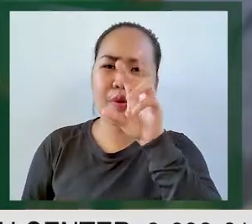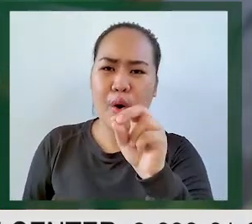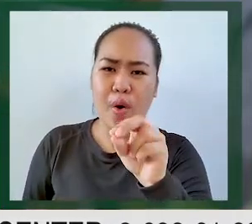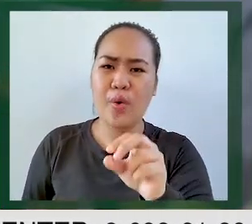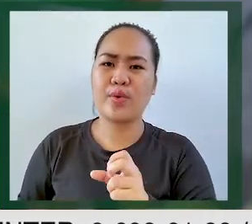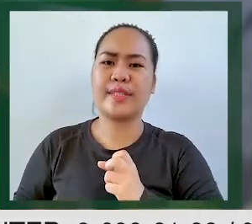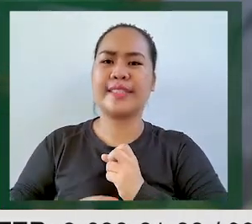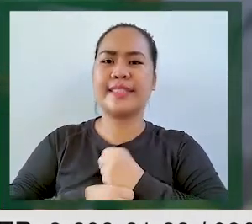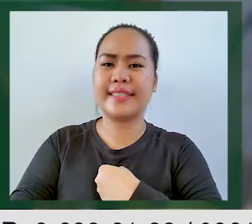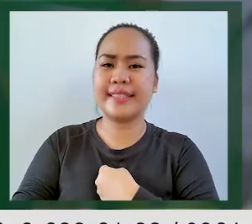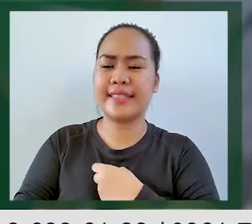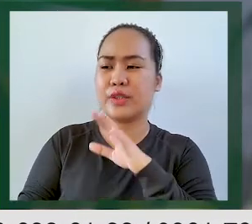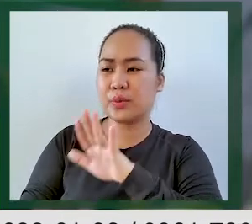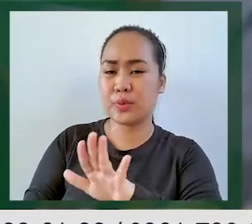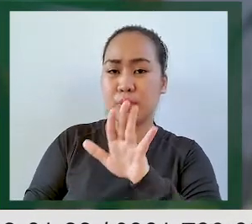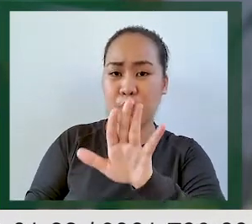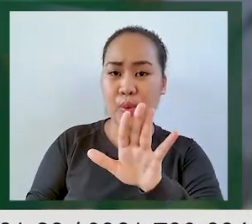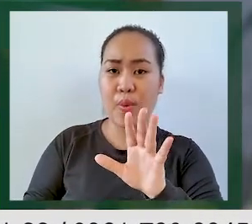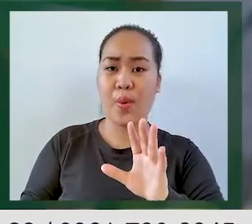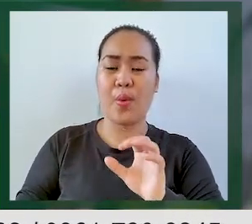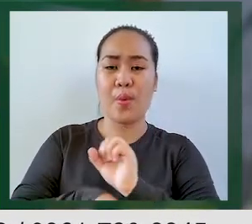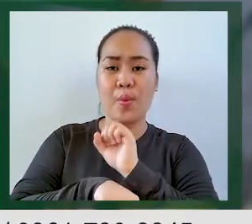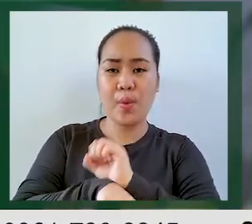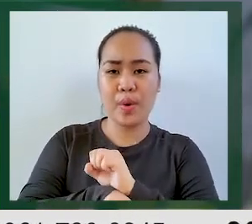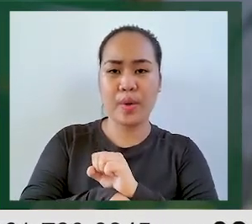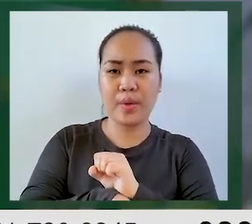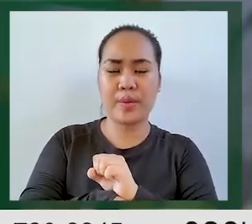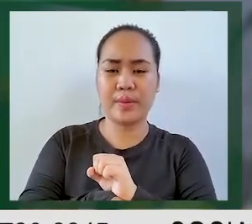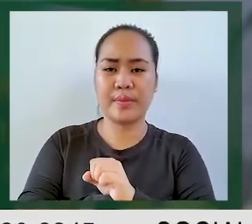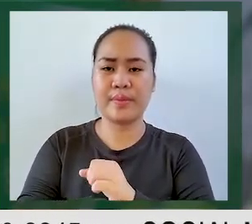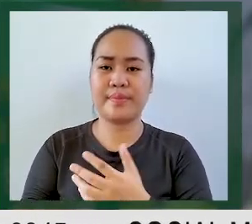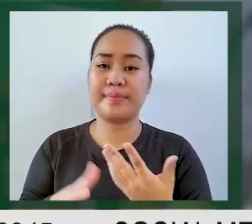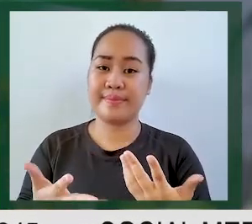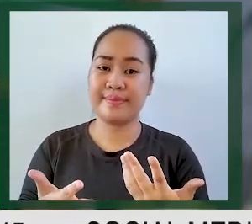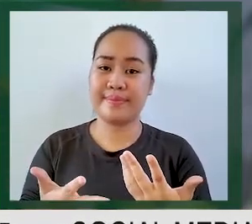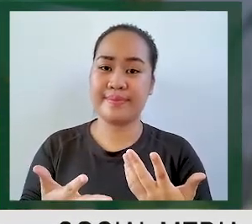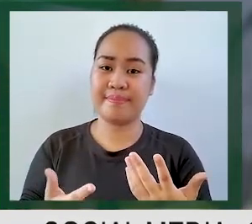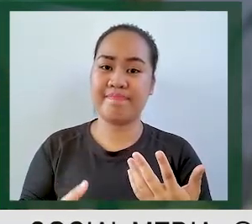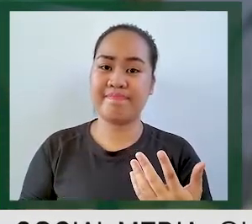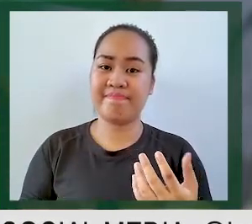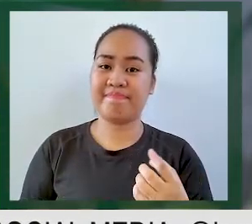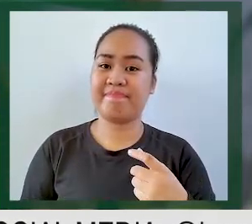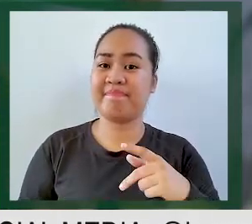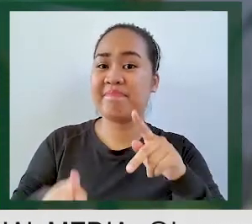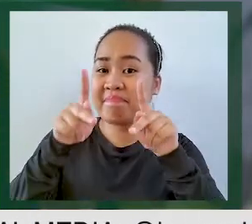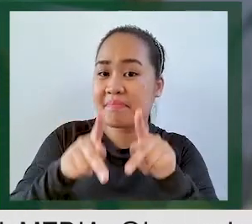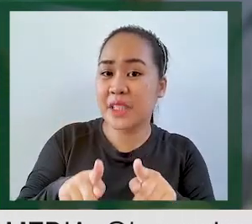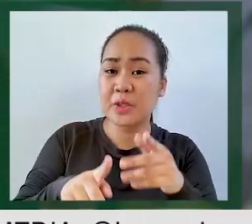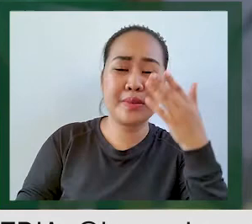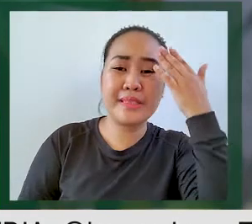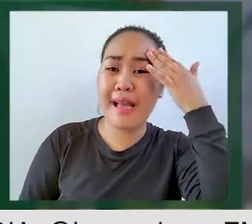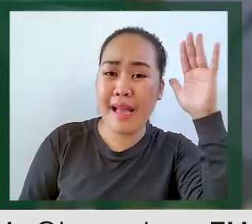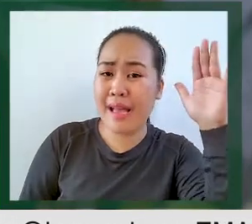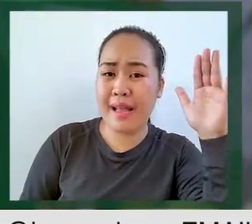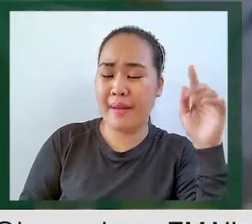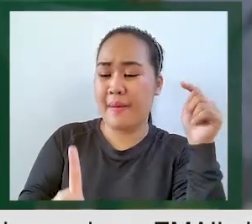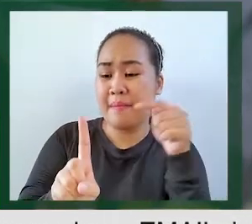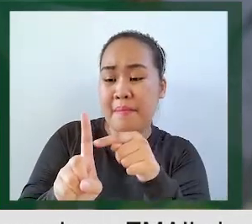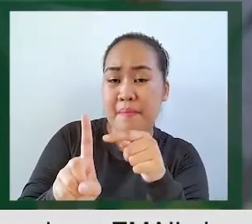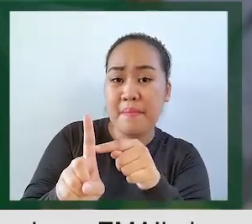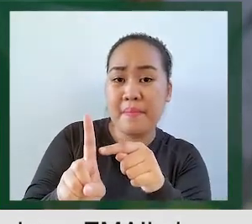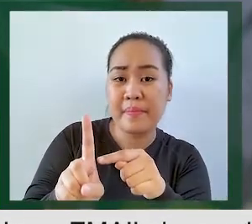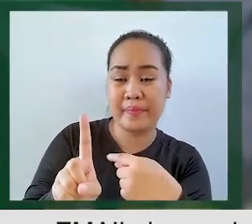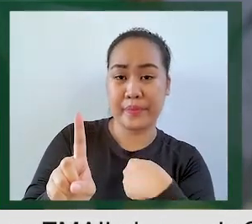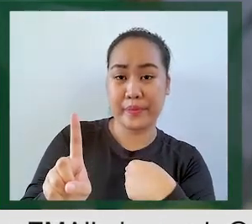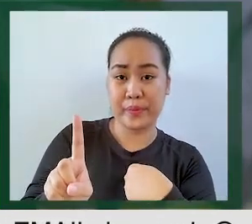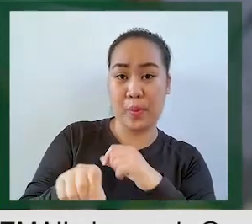ang kanilang sinusunod na health protocols pag uwi niyan sa kanilang mga tahanan. Diba? So